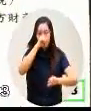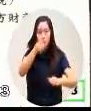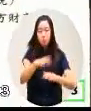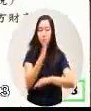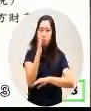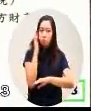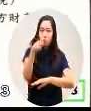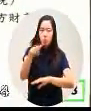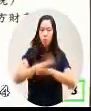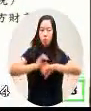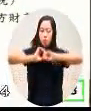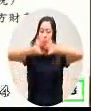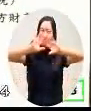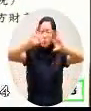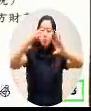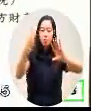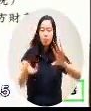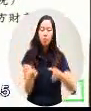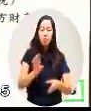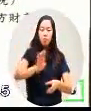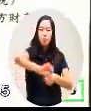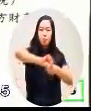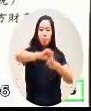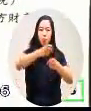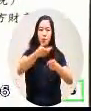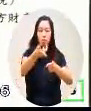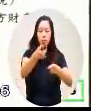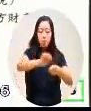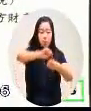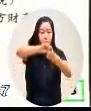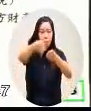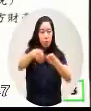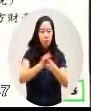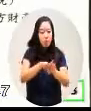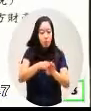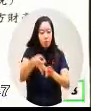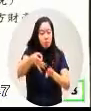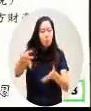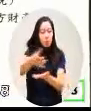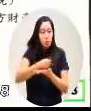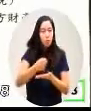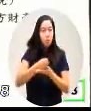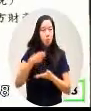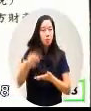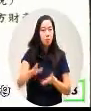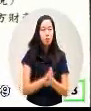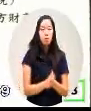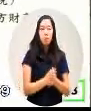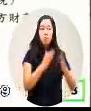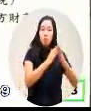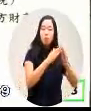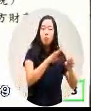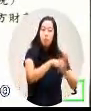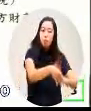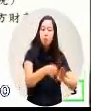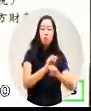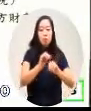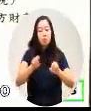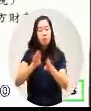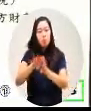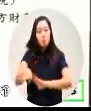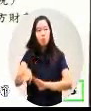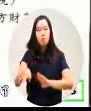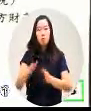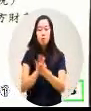当大幅啦增加我们的税收，比如讲房管税、地价税，还是土地增值